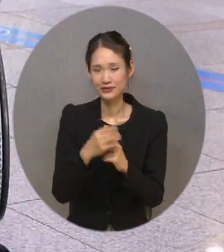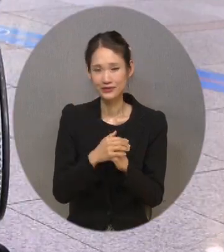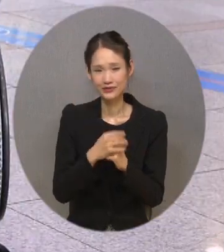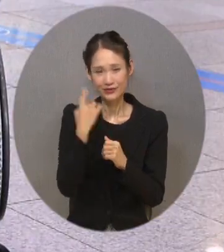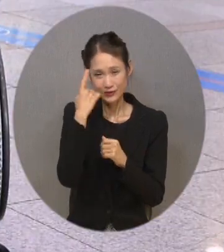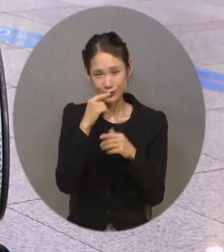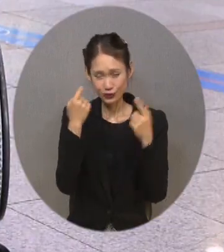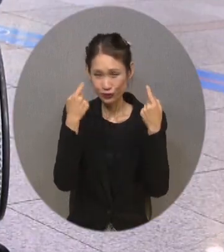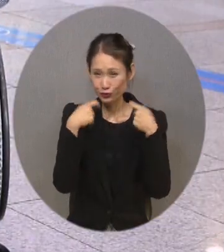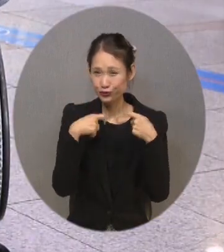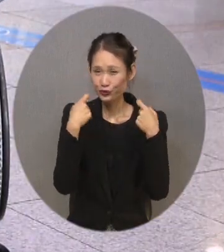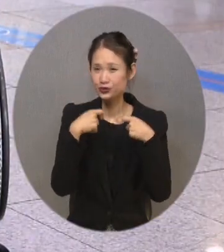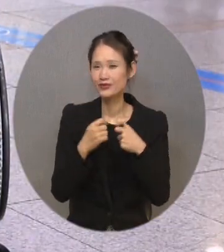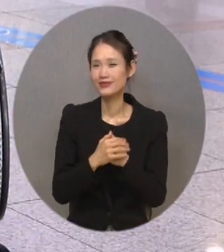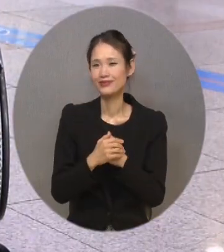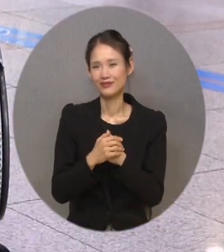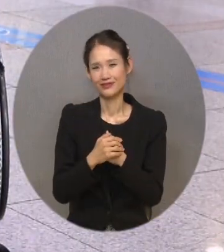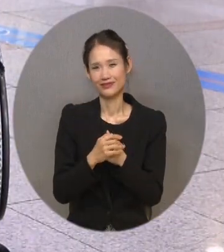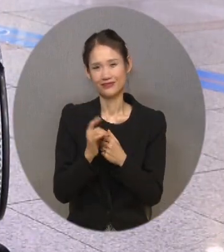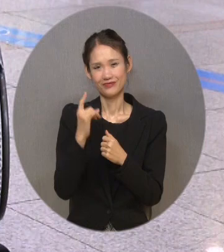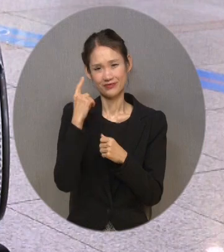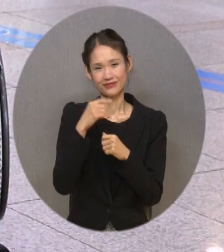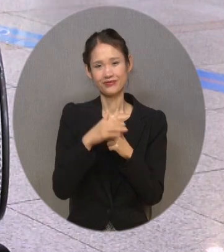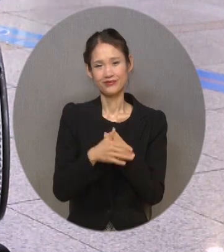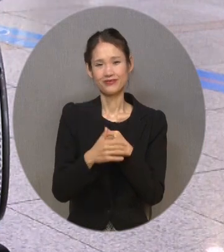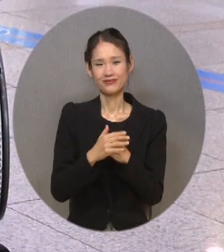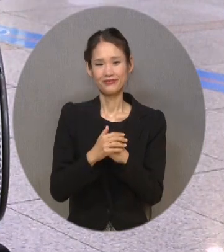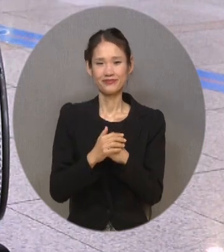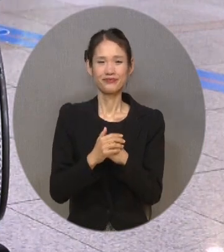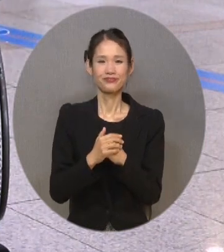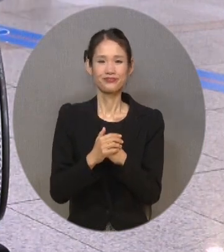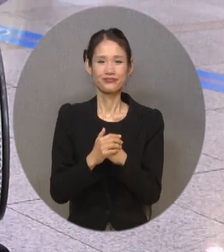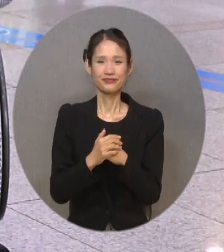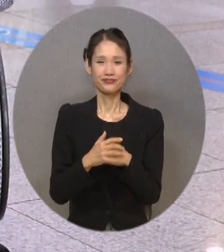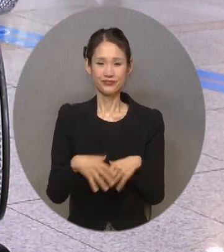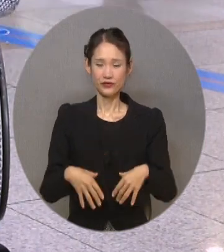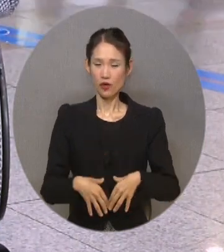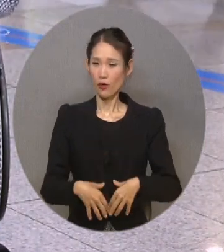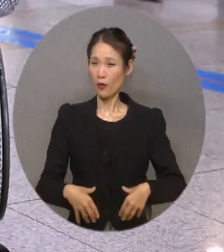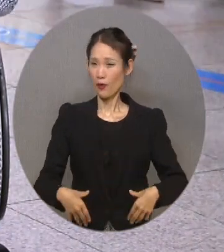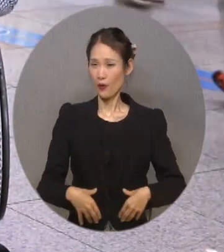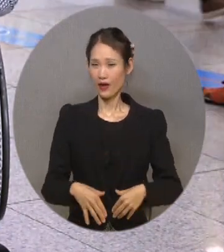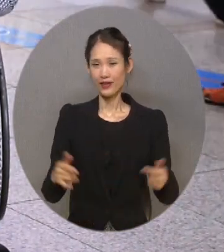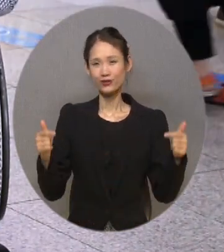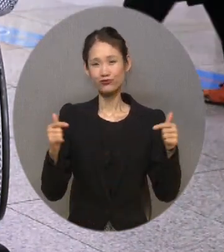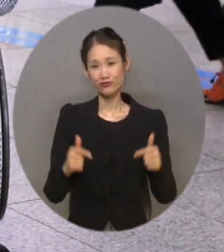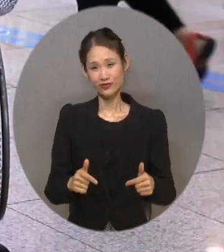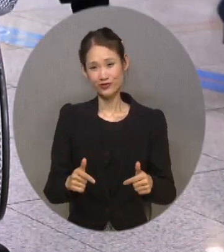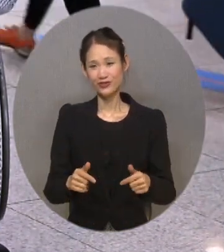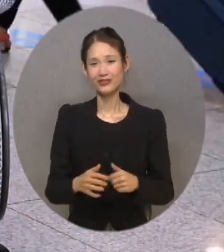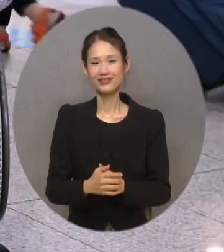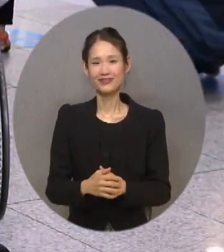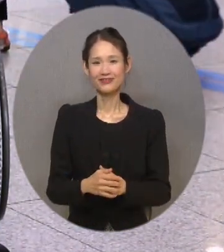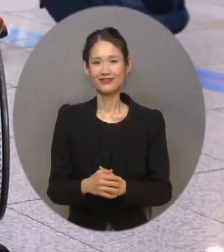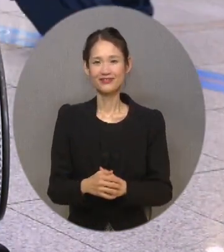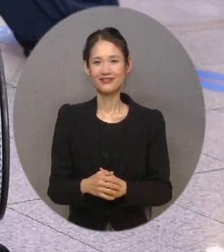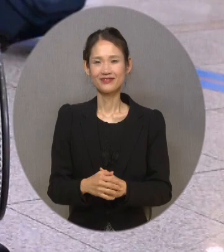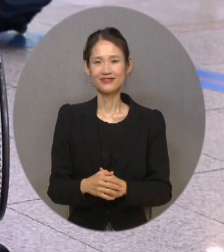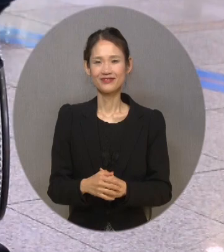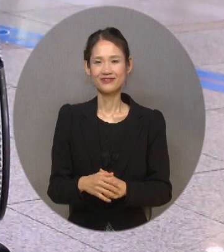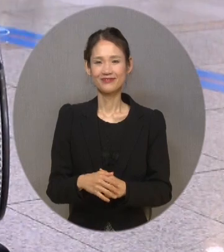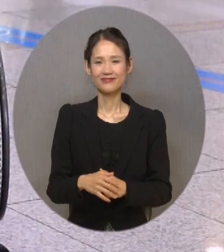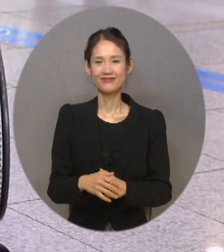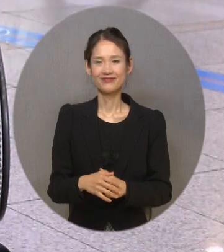원래 예. 형님이 좀 얼굴이 작은 스타일이야. 내가 그런 게 이거 보면 이거 허리가 확 들어갔어. 네네. 야.